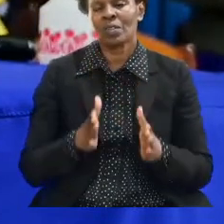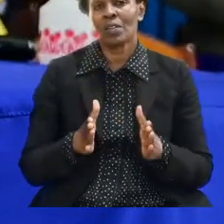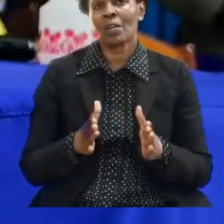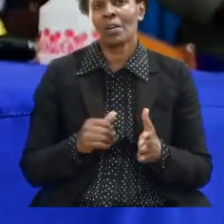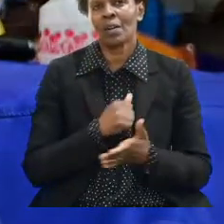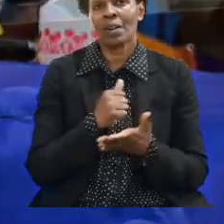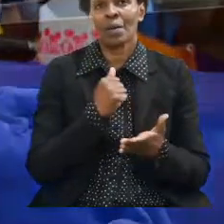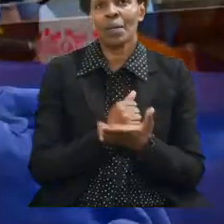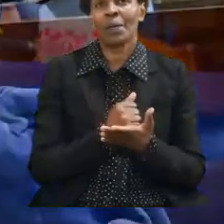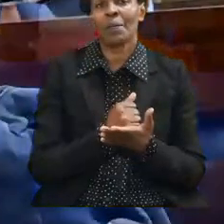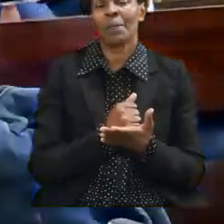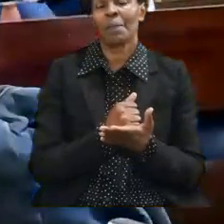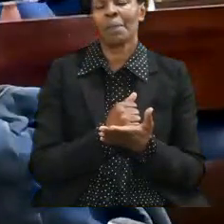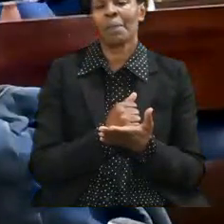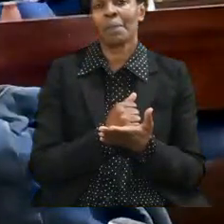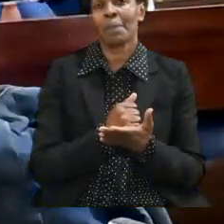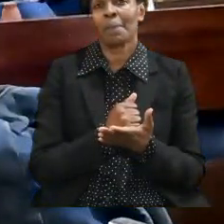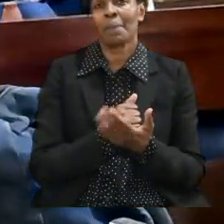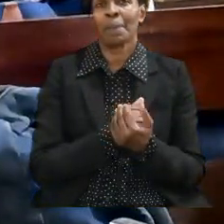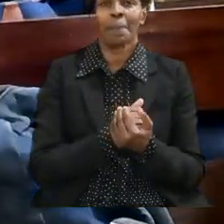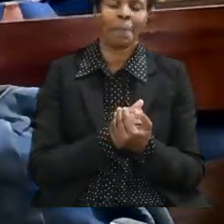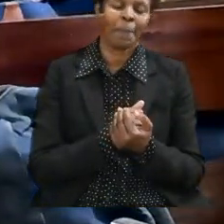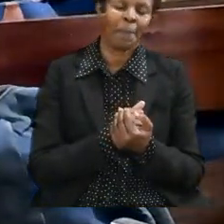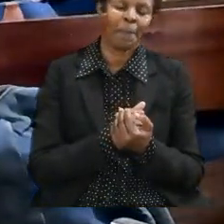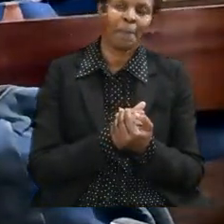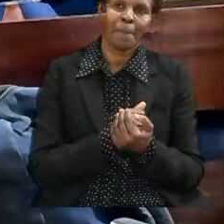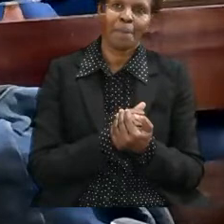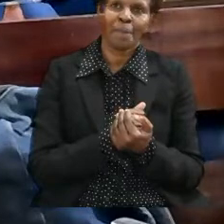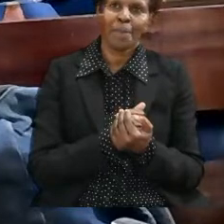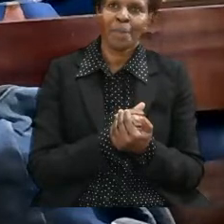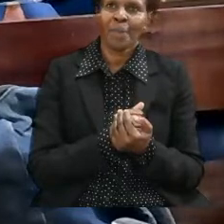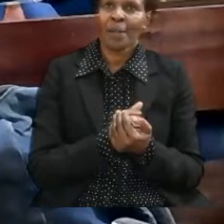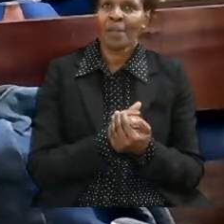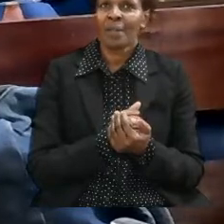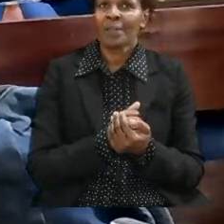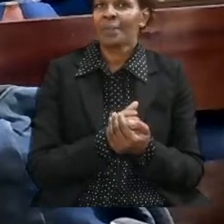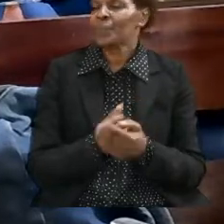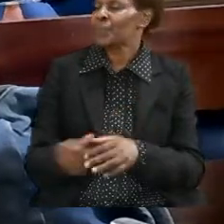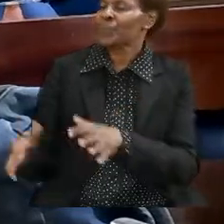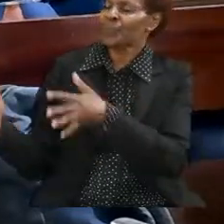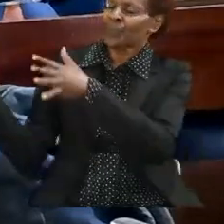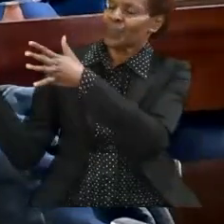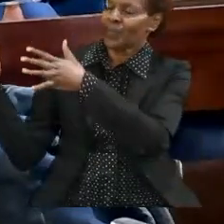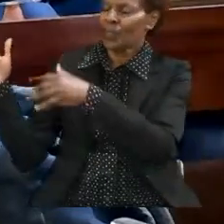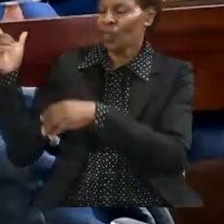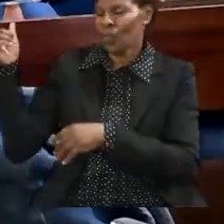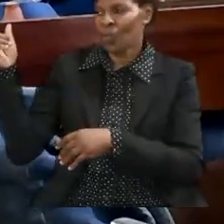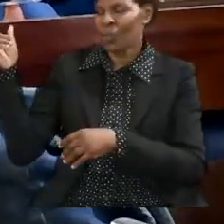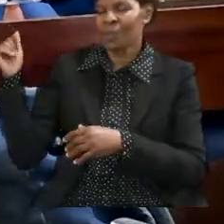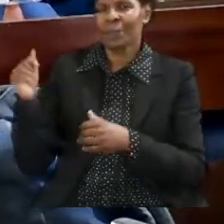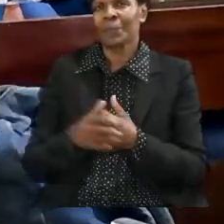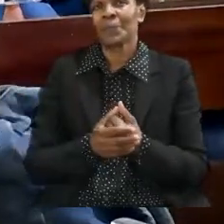witũ. Amen. Nĩ tũthiĩte wega, tũmũhũrĩre rũhĩ rĩngĩ, mũhunjia wa ũmũthĩ.